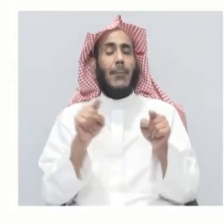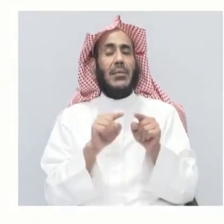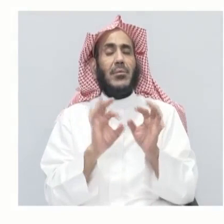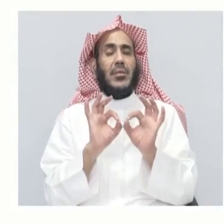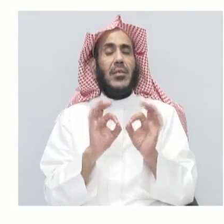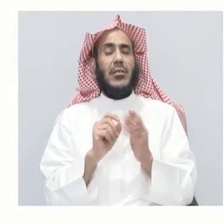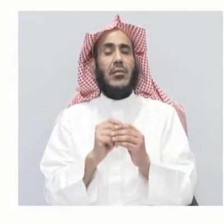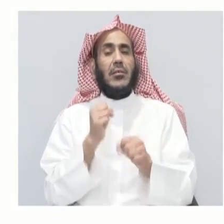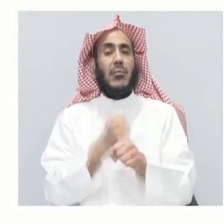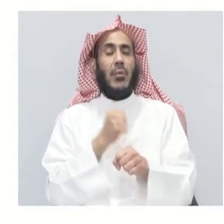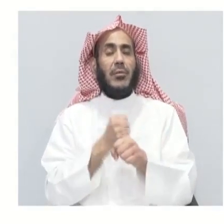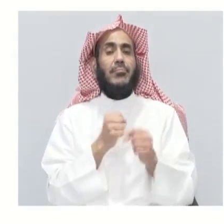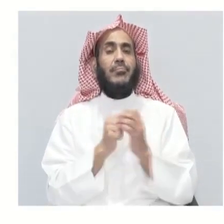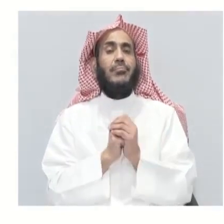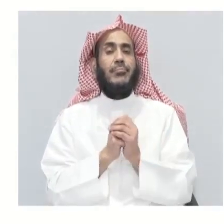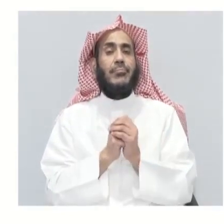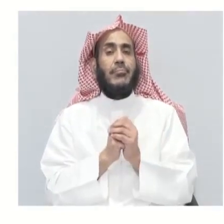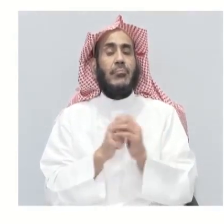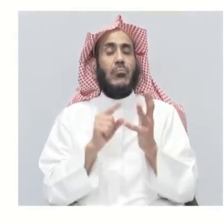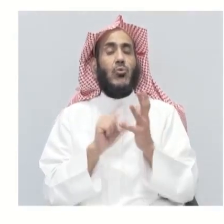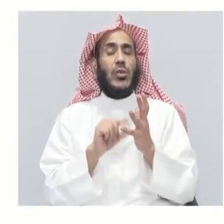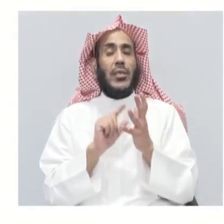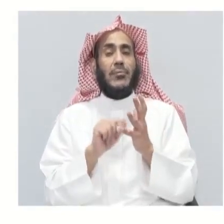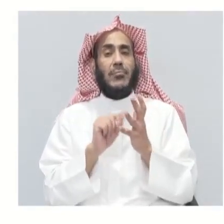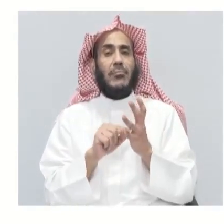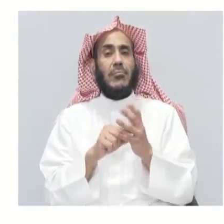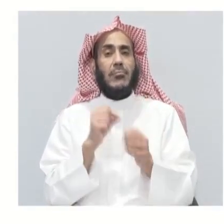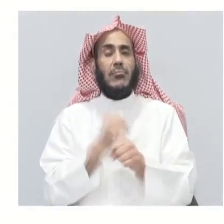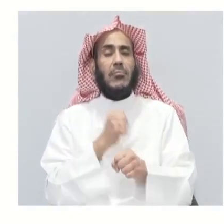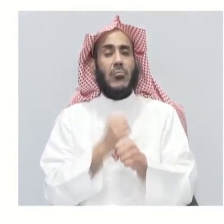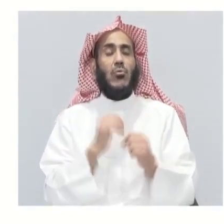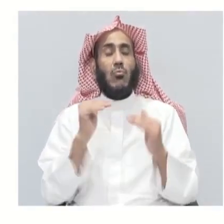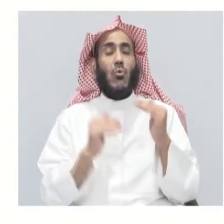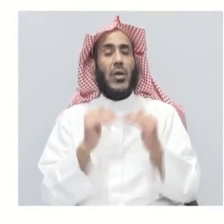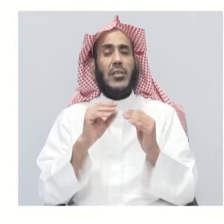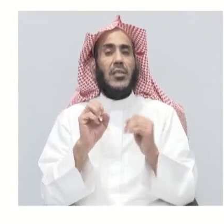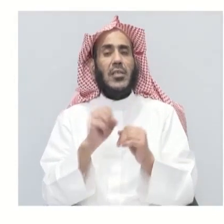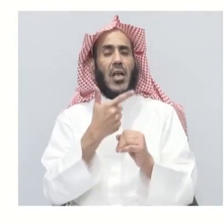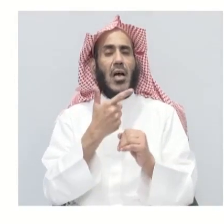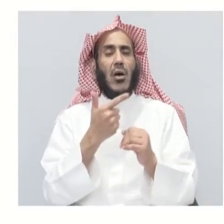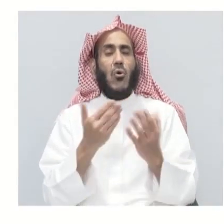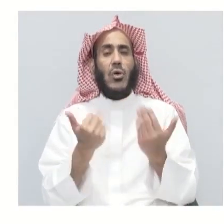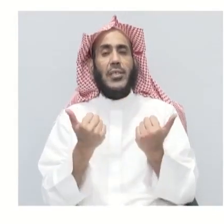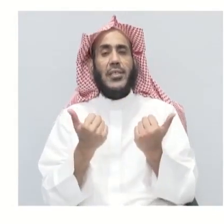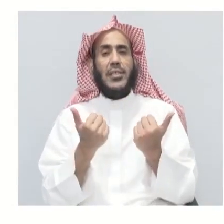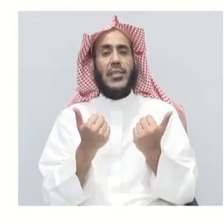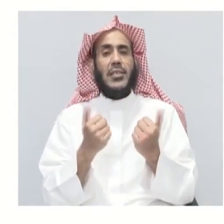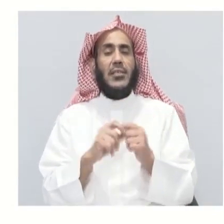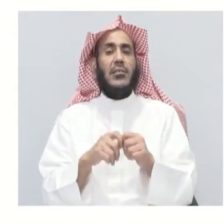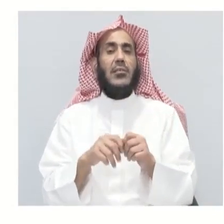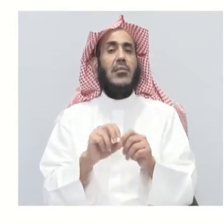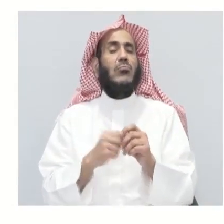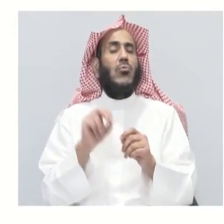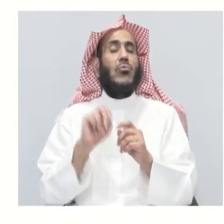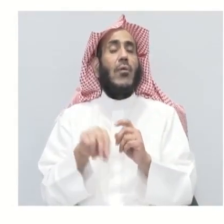الجزئيه فطبق انا هنا جزئيه ماذا طبقت معادله التسارع واو جدت ماذا الفي اصبحت